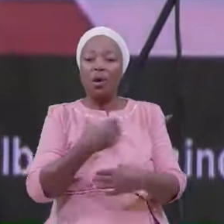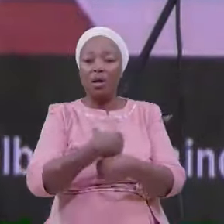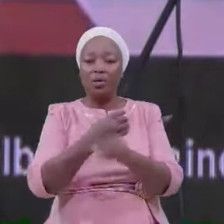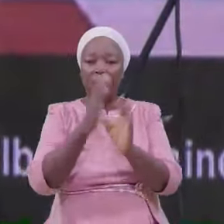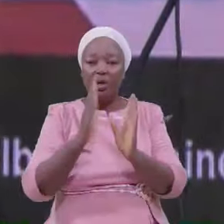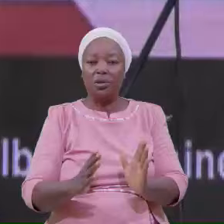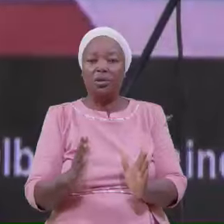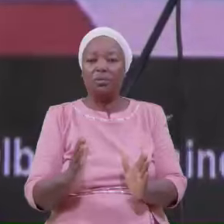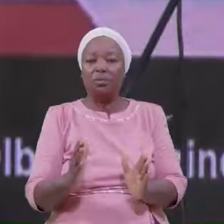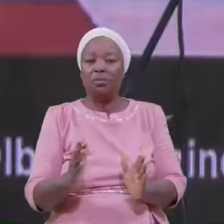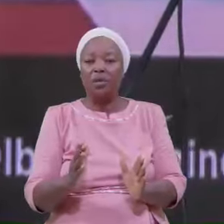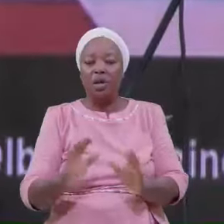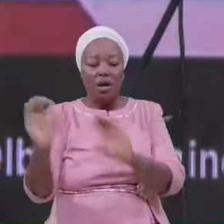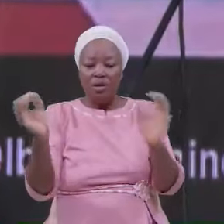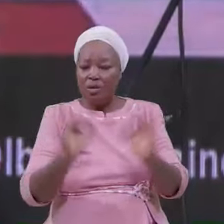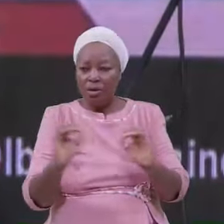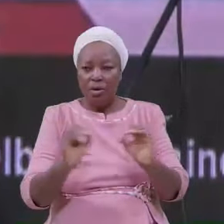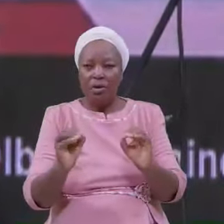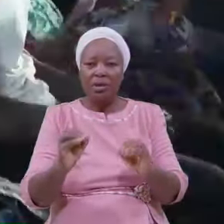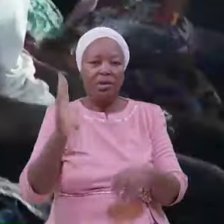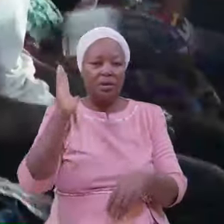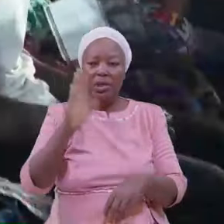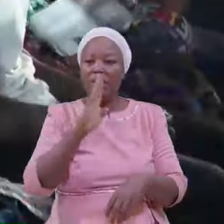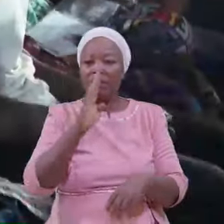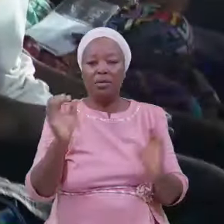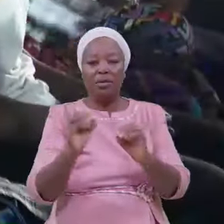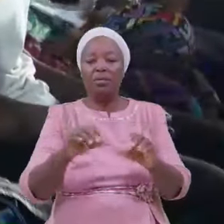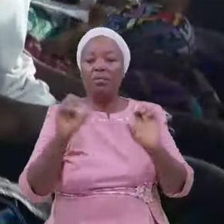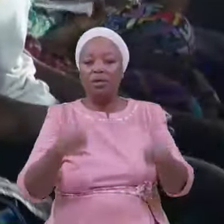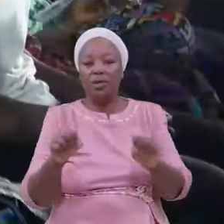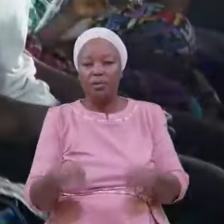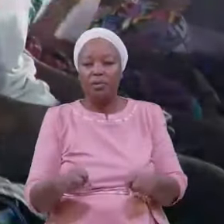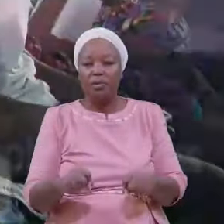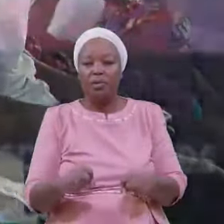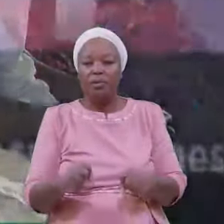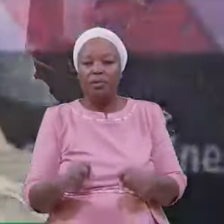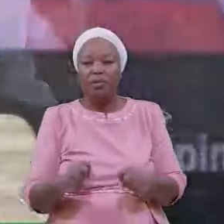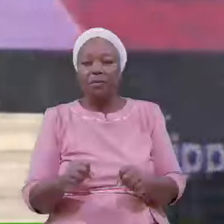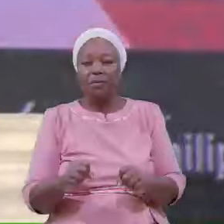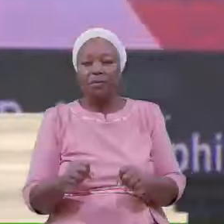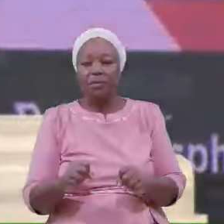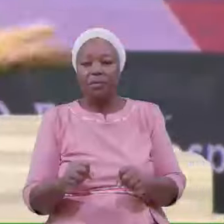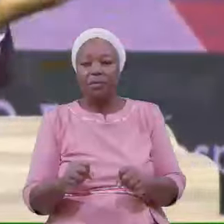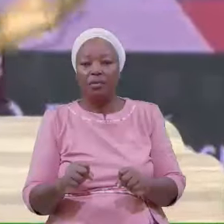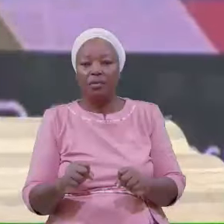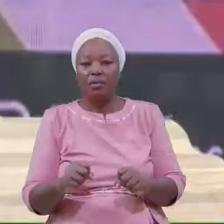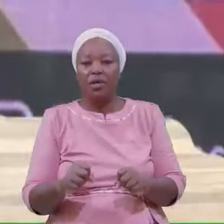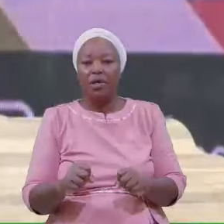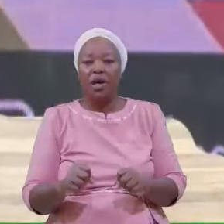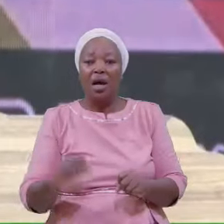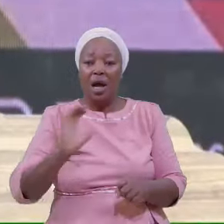manglilikha, nothing shall be impossible. Walang imposible sa Kanya. For our God that